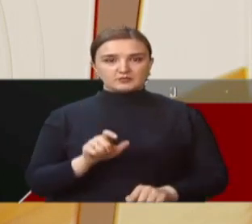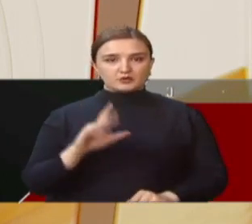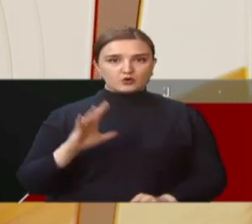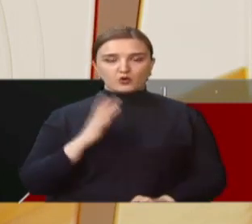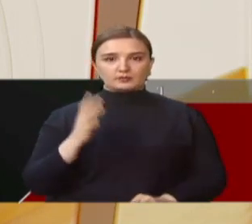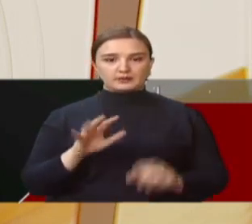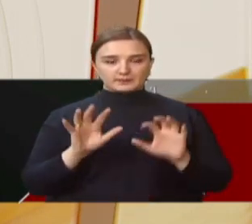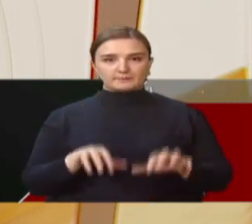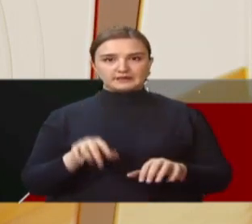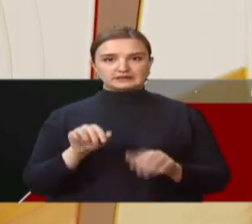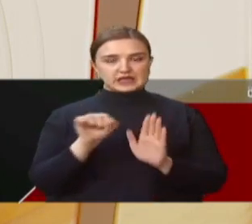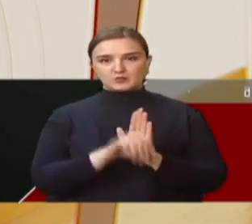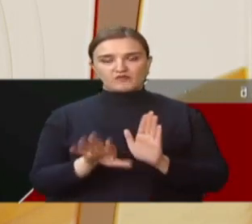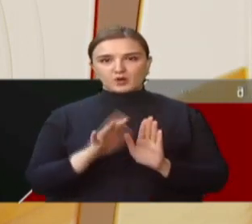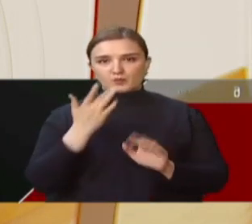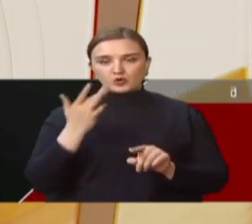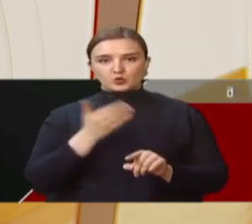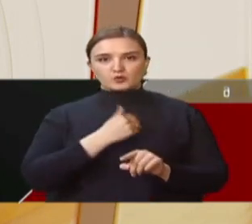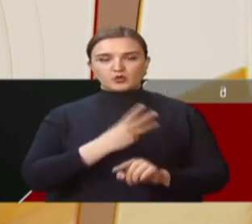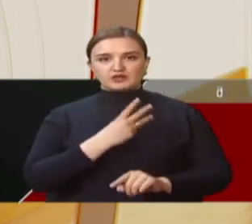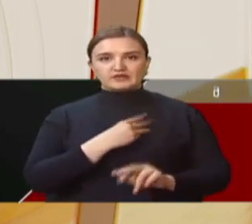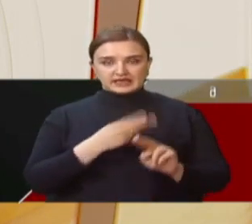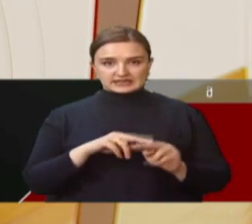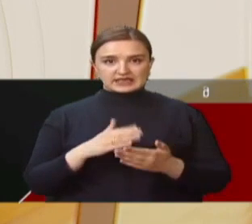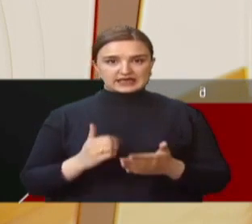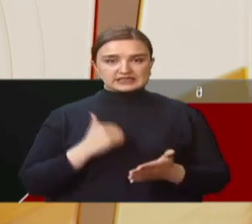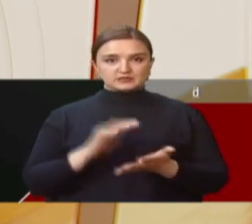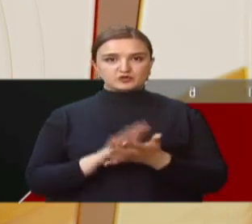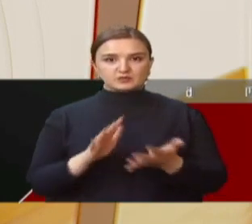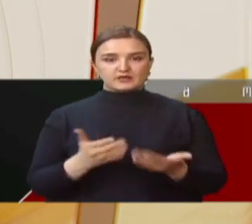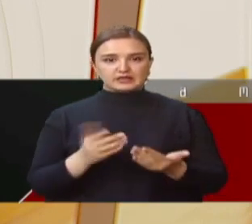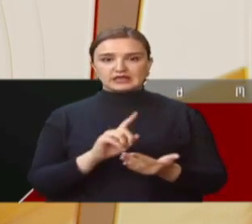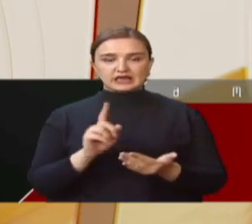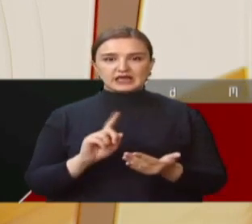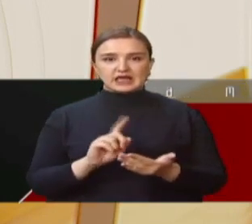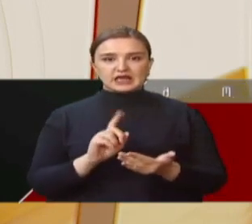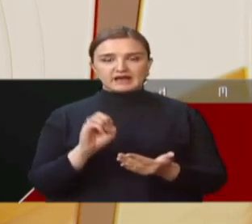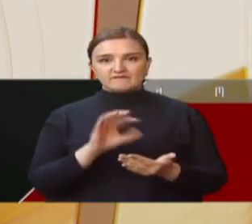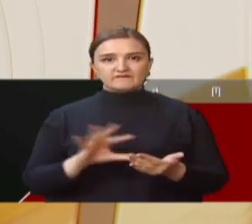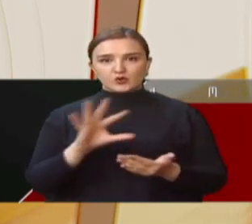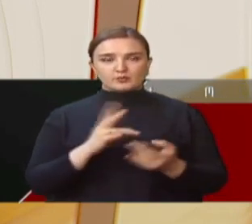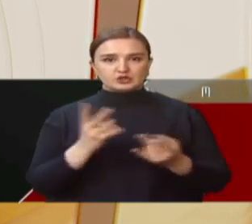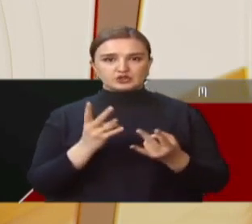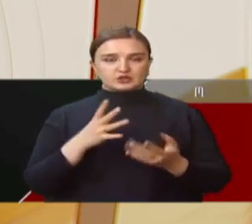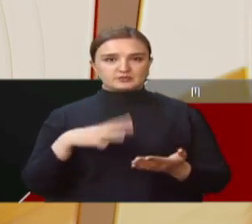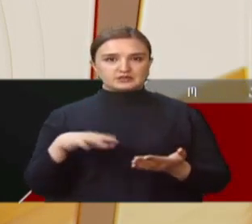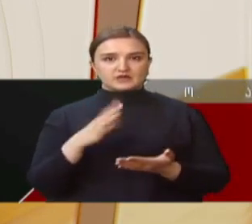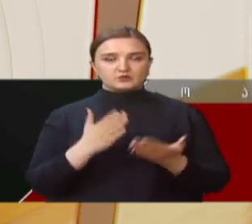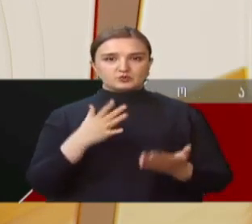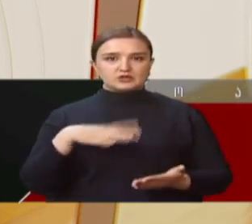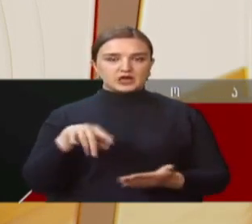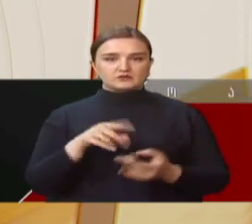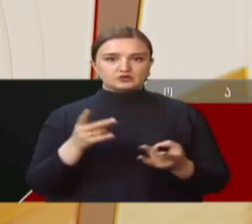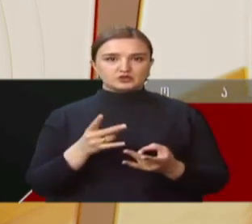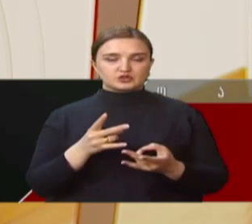obili prezidenti, armuclat, politicuri motivito. Ეს არის ღირსების შემლახვალი. Ან რას ვემართლებით ევროპას? ევროპას ჭირდება საქართველო თუ